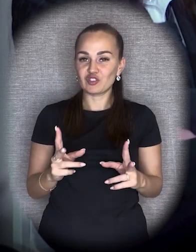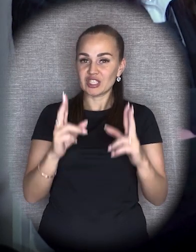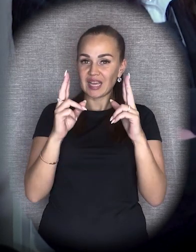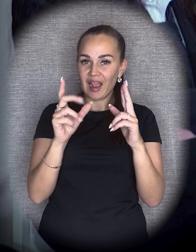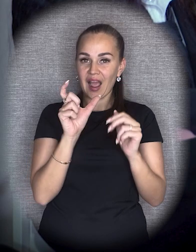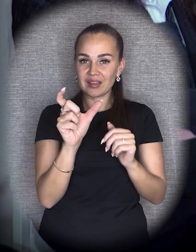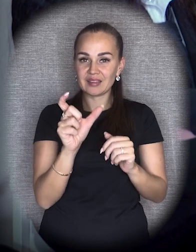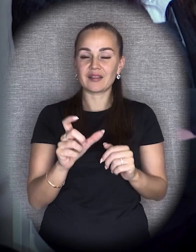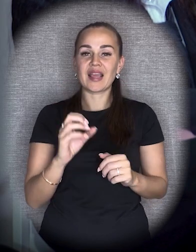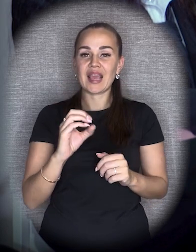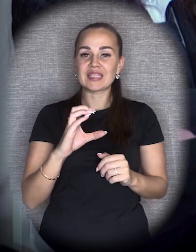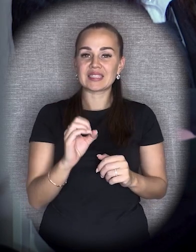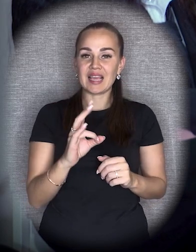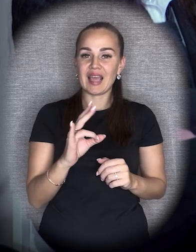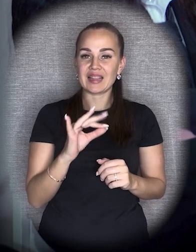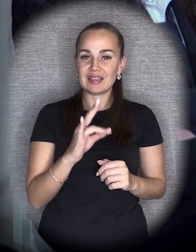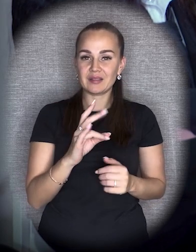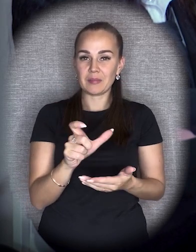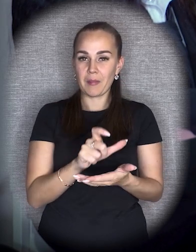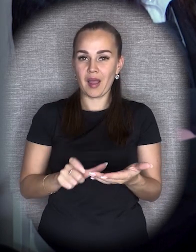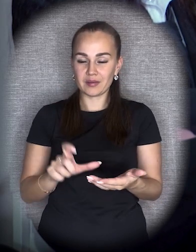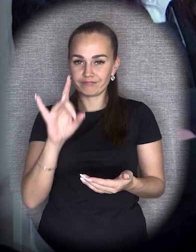кадр Сергея Есенина